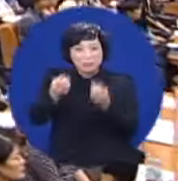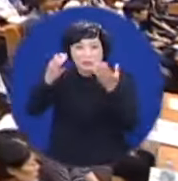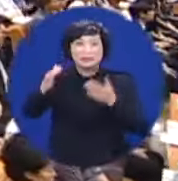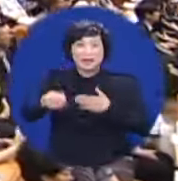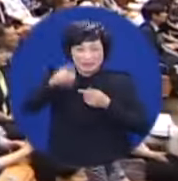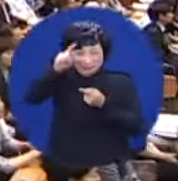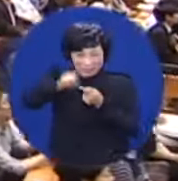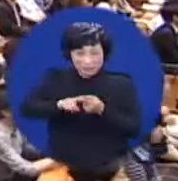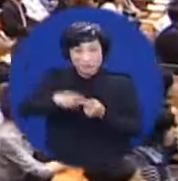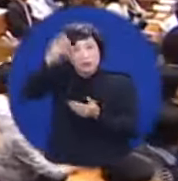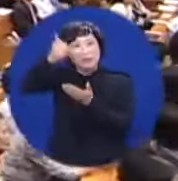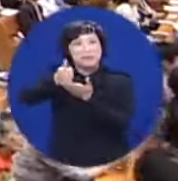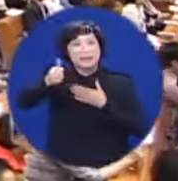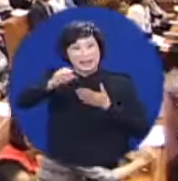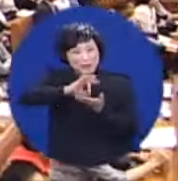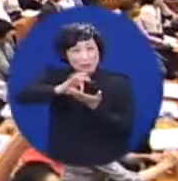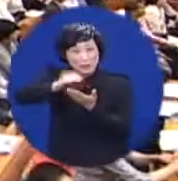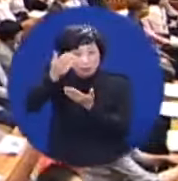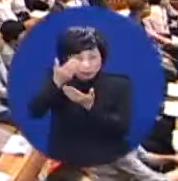들이하여 주시옵소서.